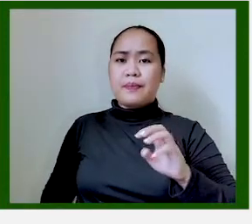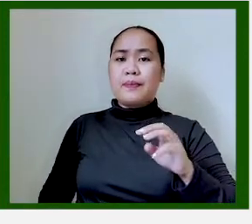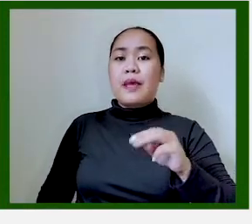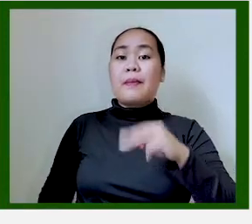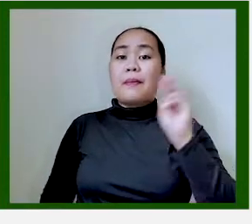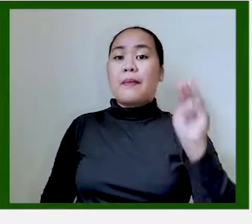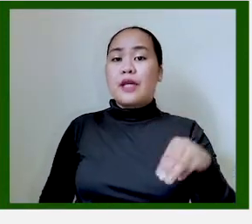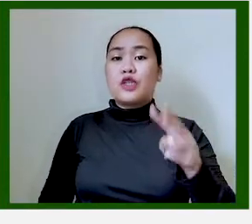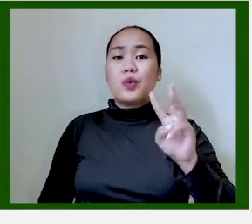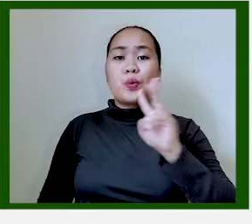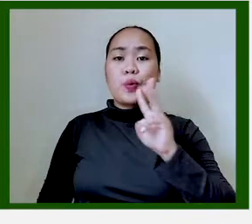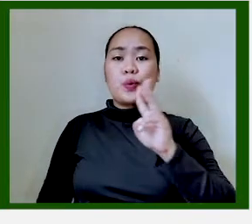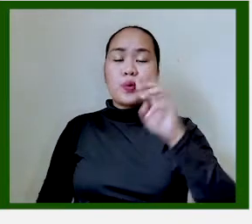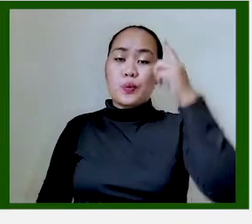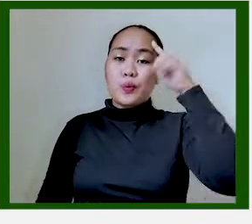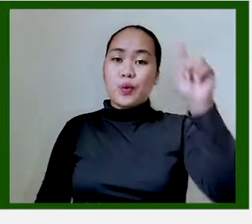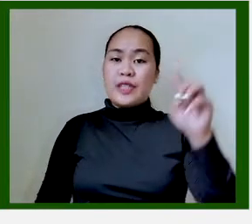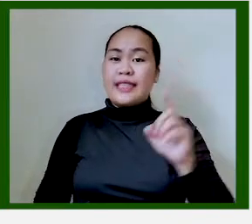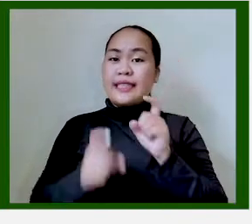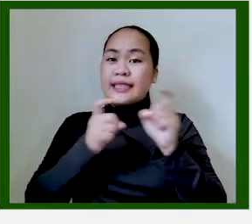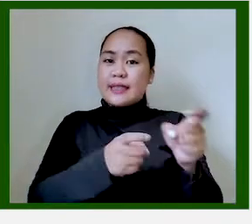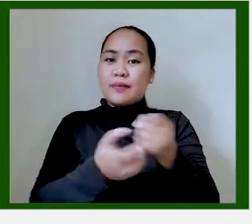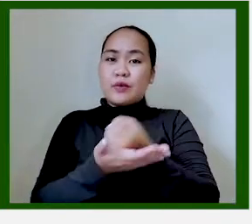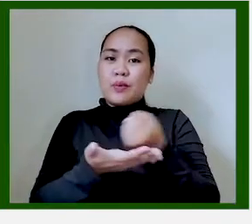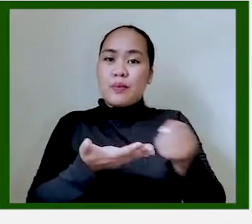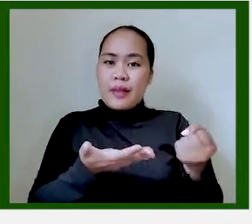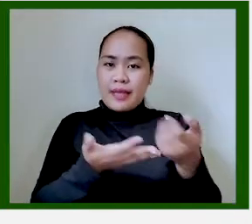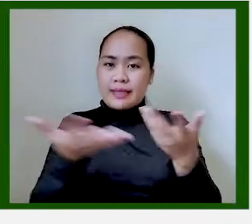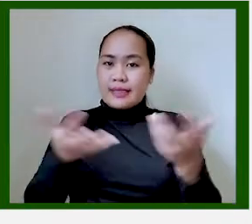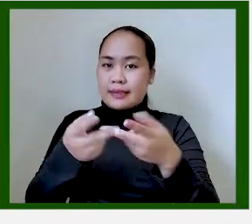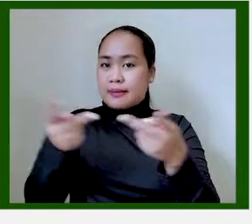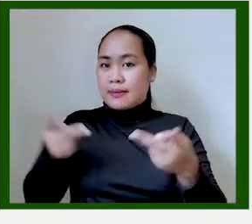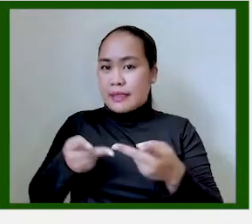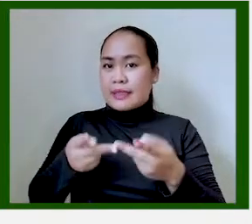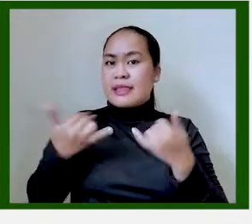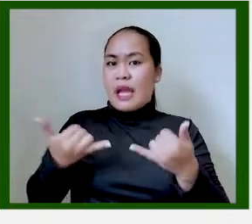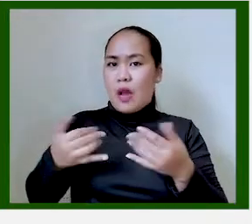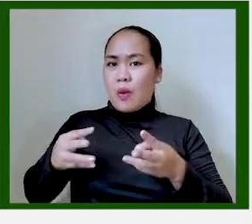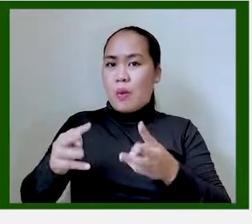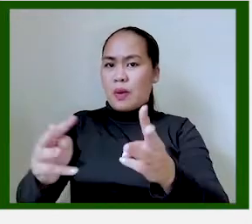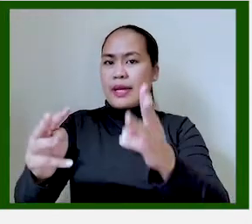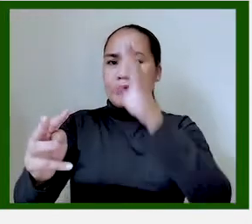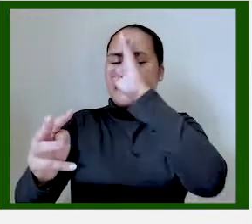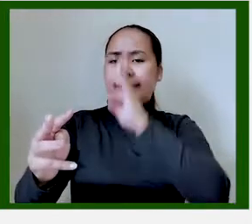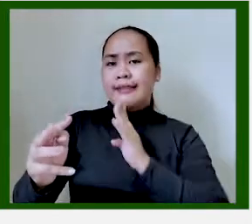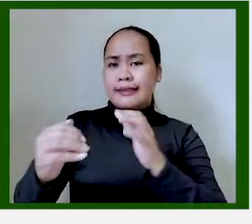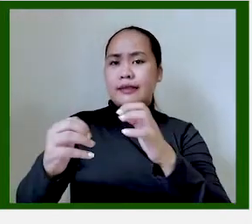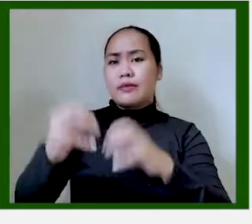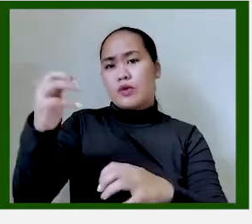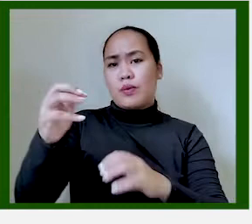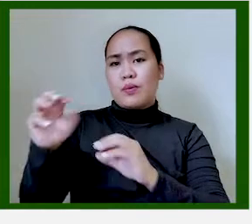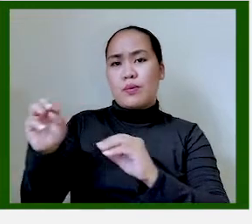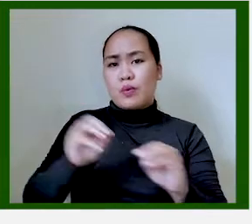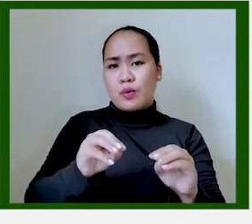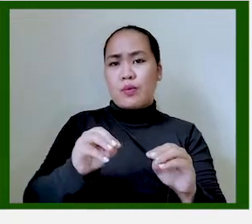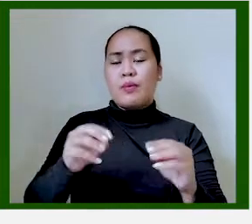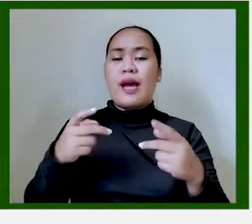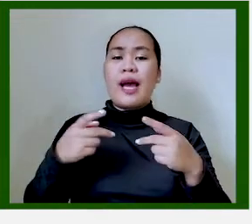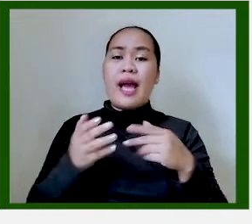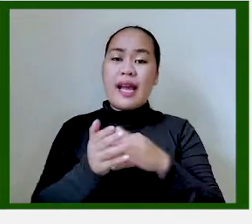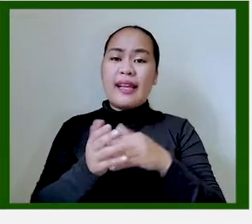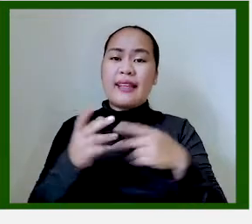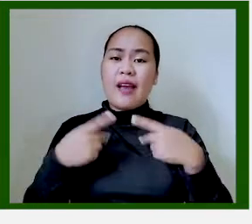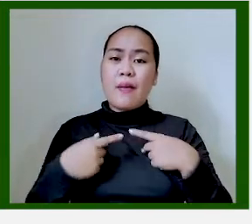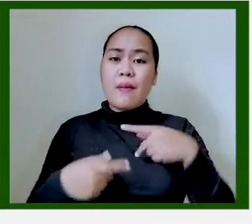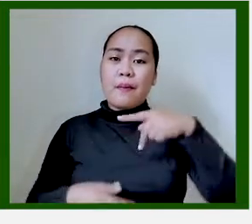in the area. So ang worry nila pag gumalaw pa ang land or, no, ang kalsada at tamaan ng pipes, di